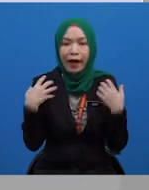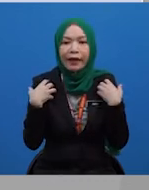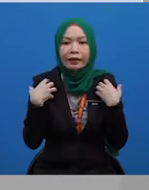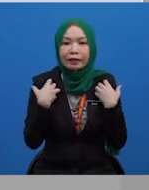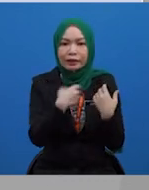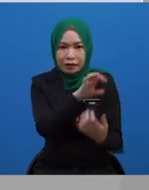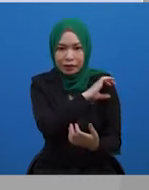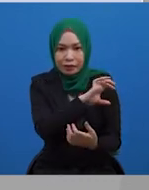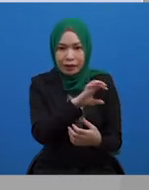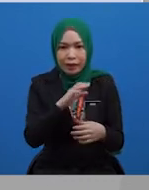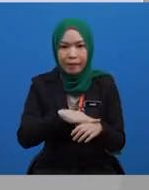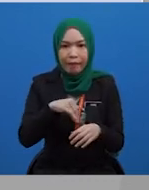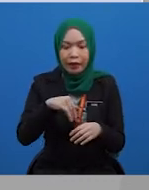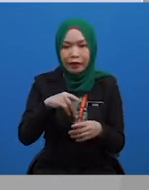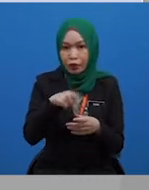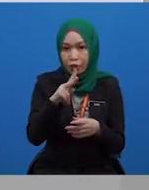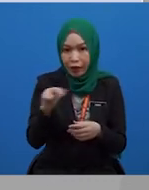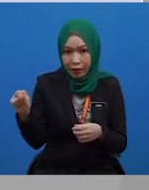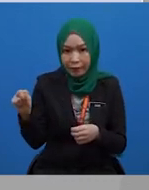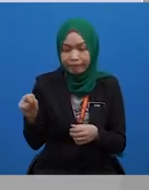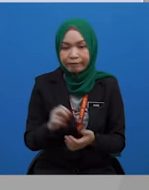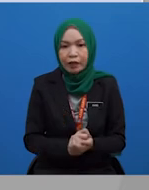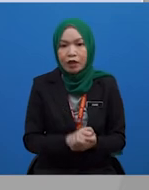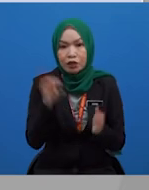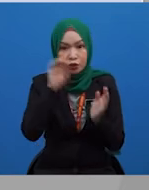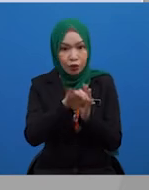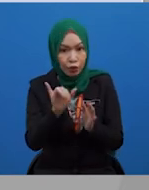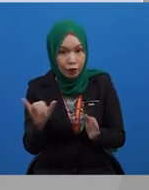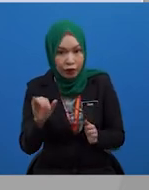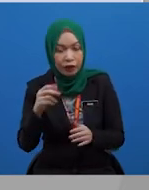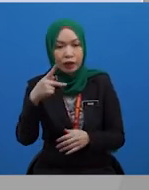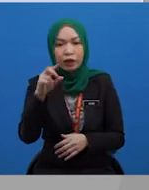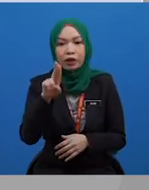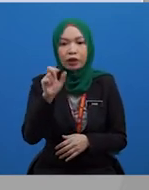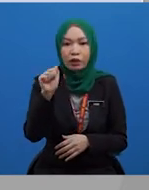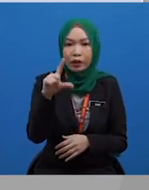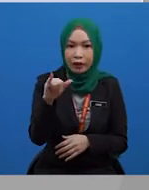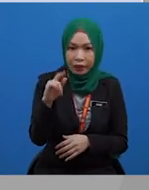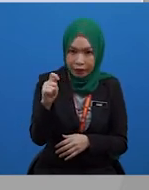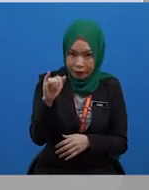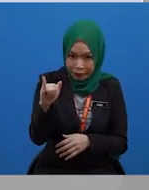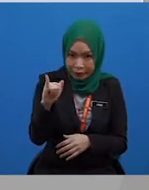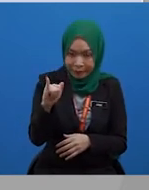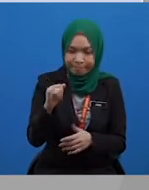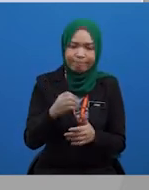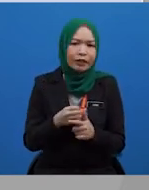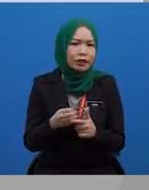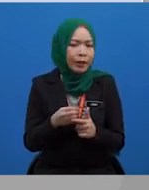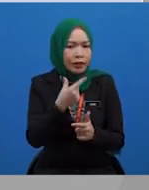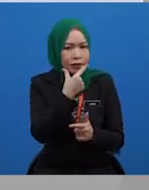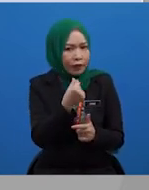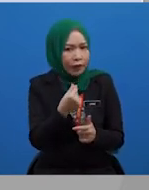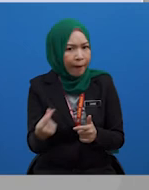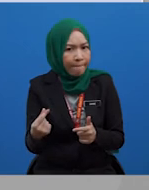terdapat pada sesuatu produk, seperti kualiti pada sesuatu produk, sama ada produk itu sedap, enak